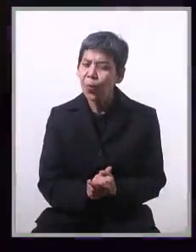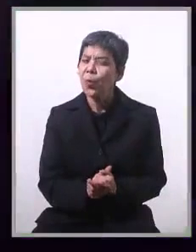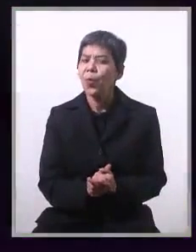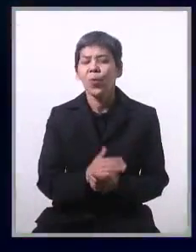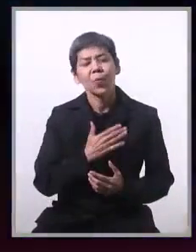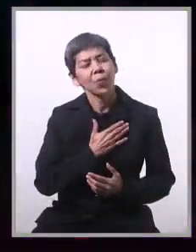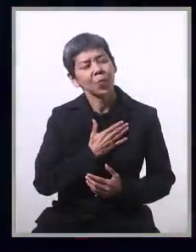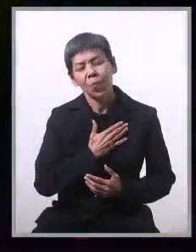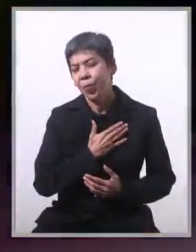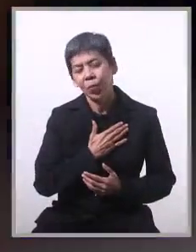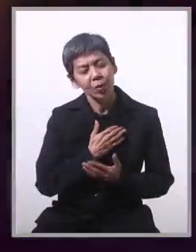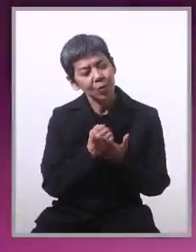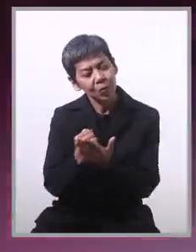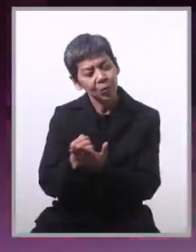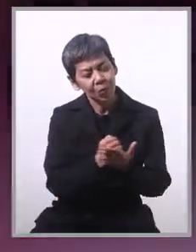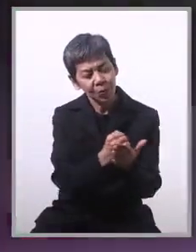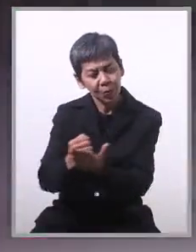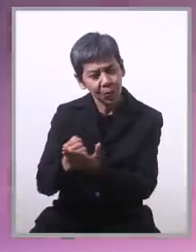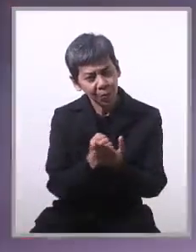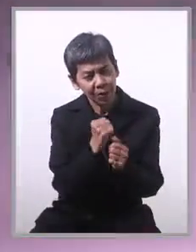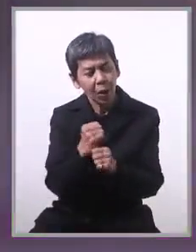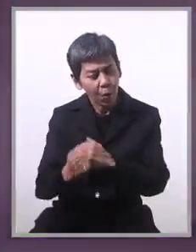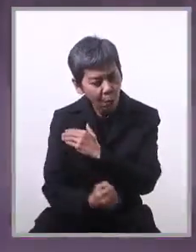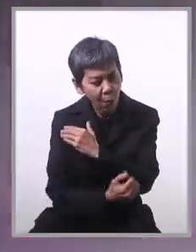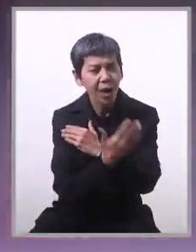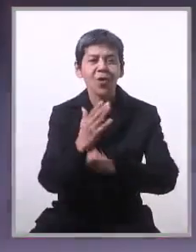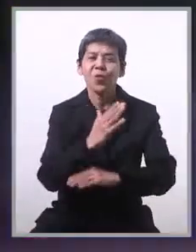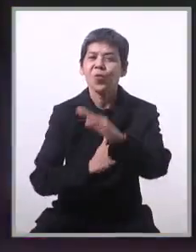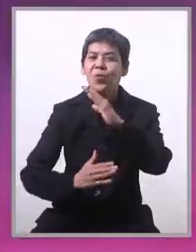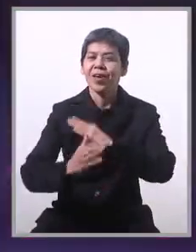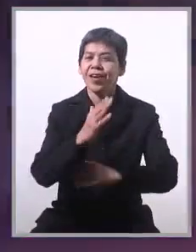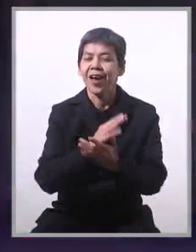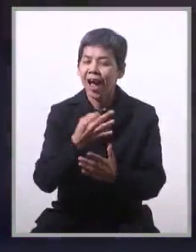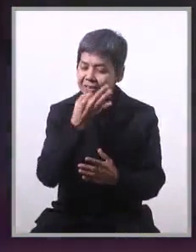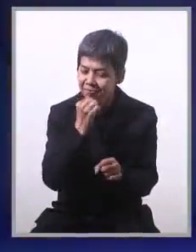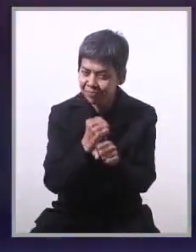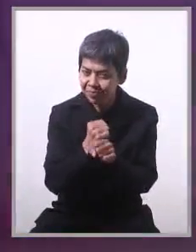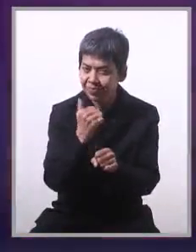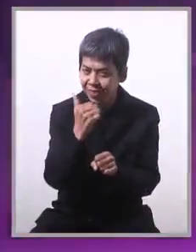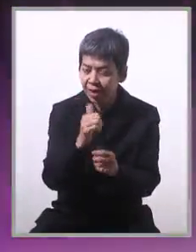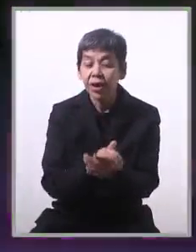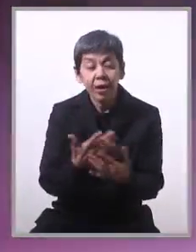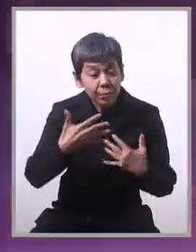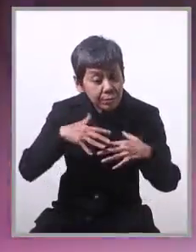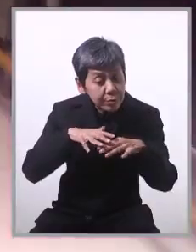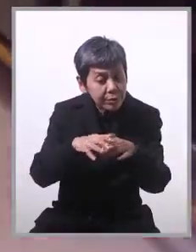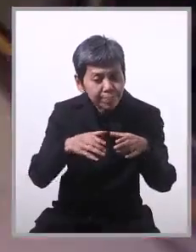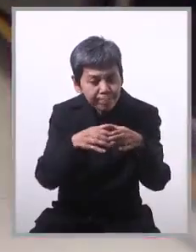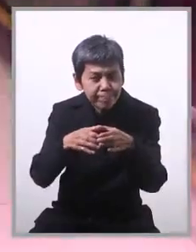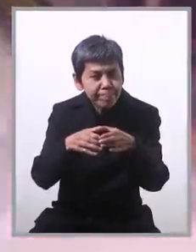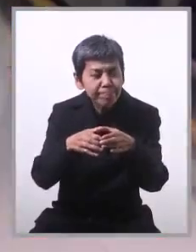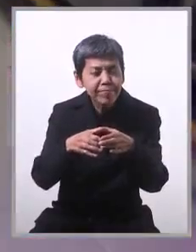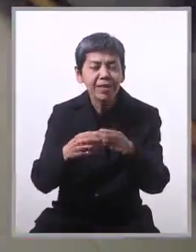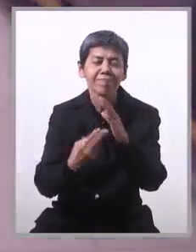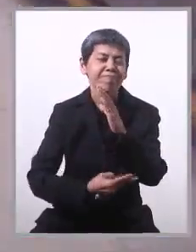วยความอบอุ่นจากการแบ่งปันโดยการให้โอกาสกับคนพิการให้ได้มีงานทำมาร่วมเป็นส่วนหนึ่งของบ้